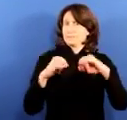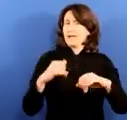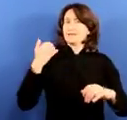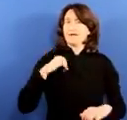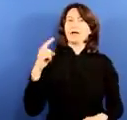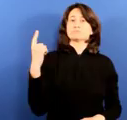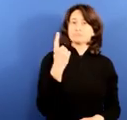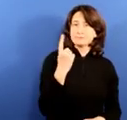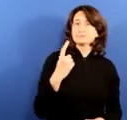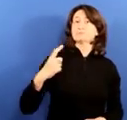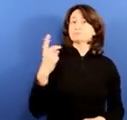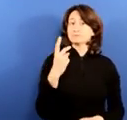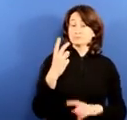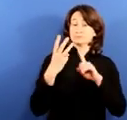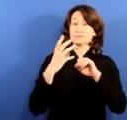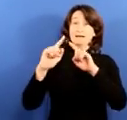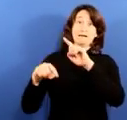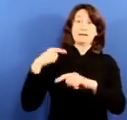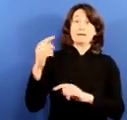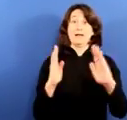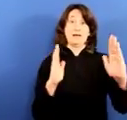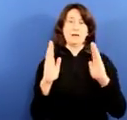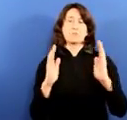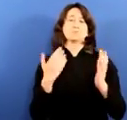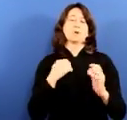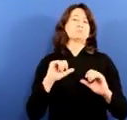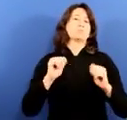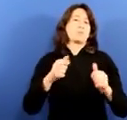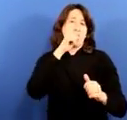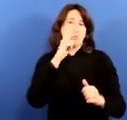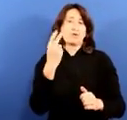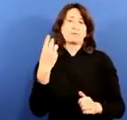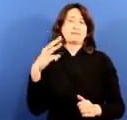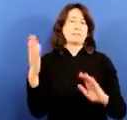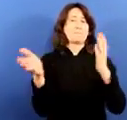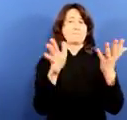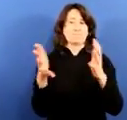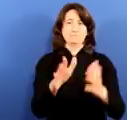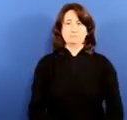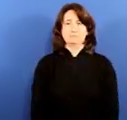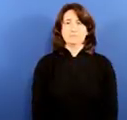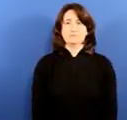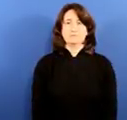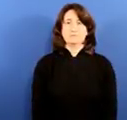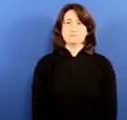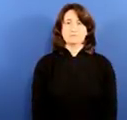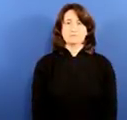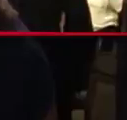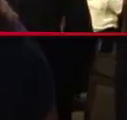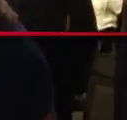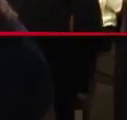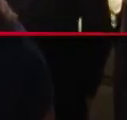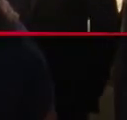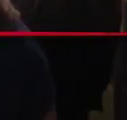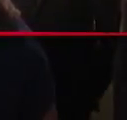dutenak. Baratzeko proiektu 2, hegaztiei loturiko egitasmo bat eta azkenik basogintzako bat. Hala bada, prezio eta balorazioen